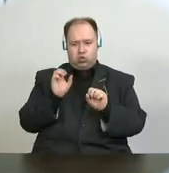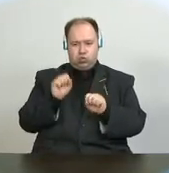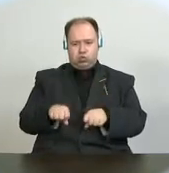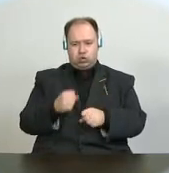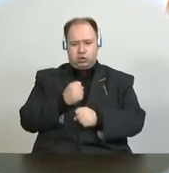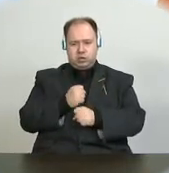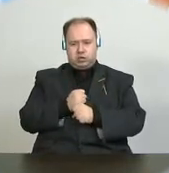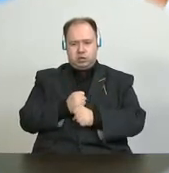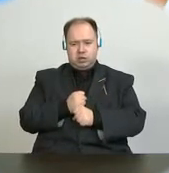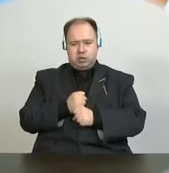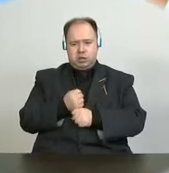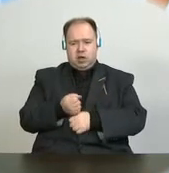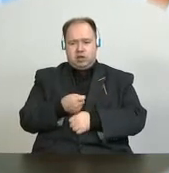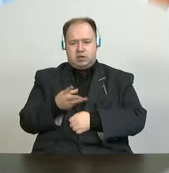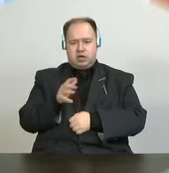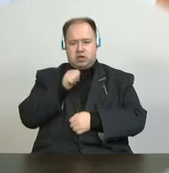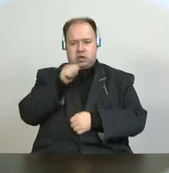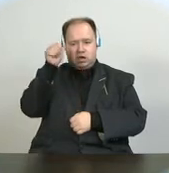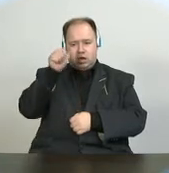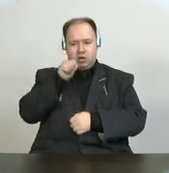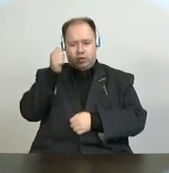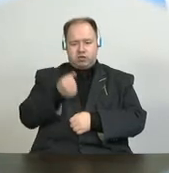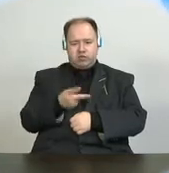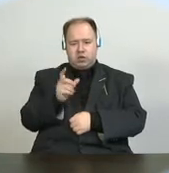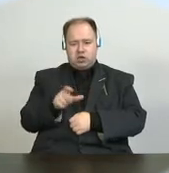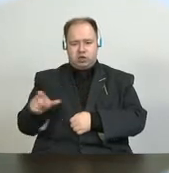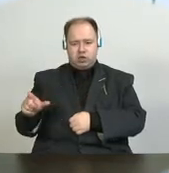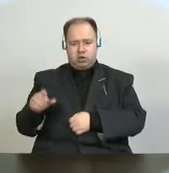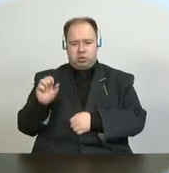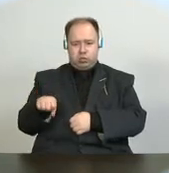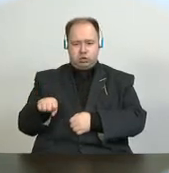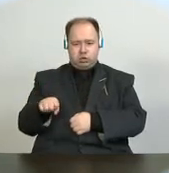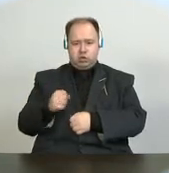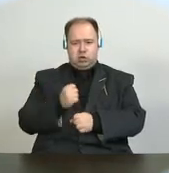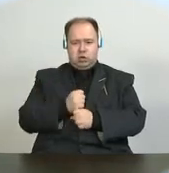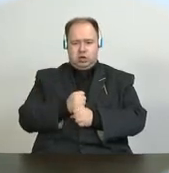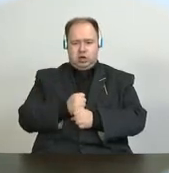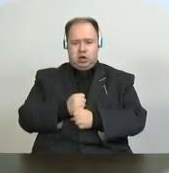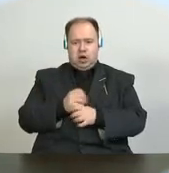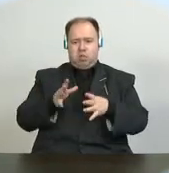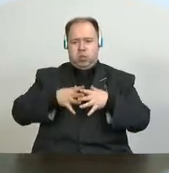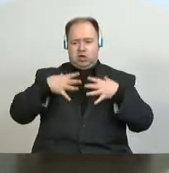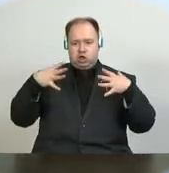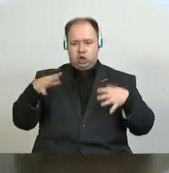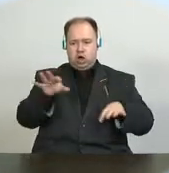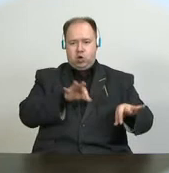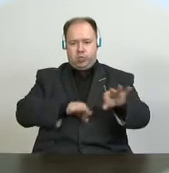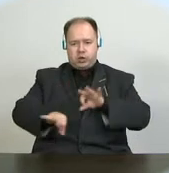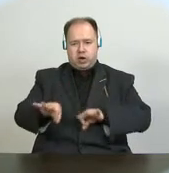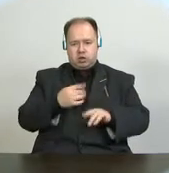где то там за несколько месяцев команды в несколько человек то самые большие проекты которые мы